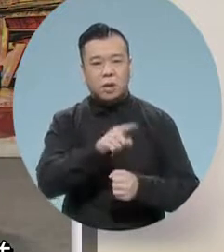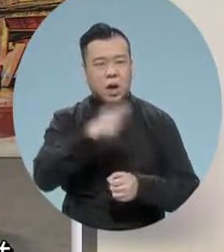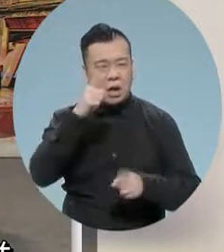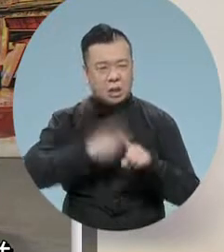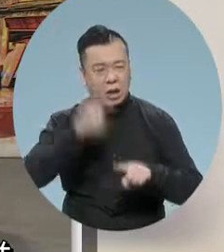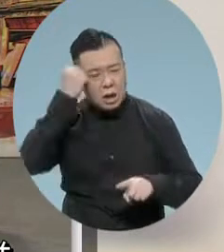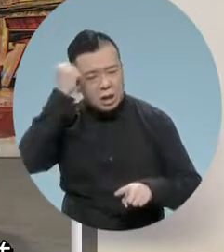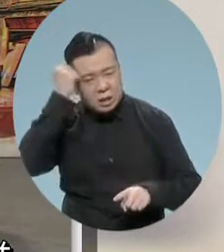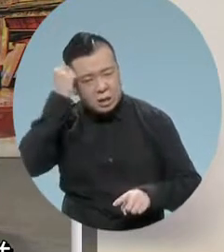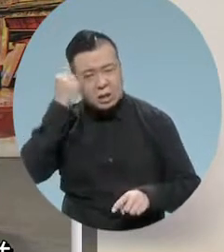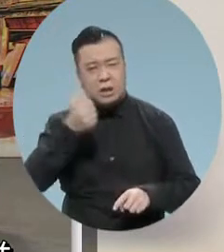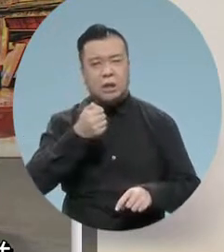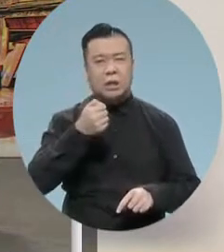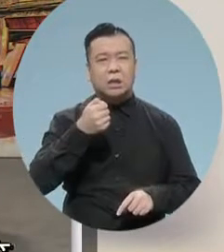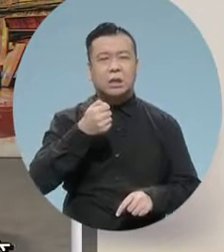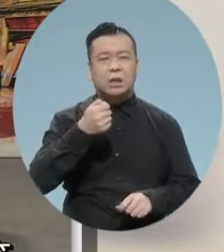难，和那个